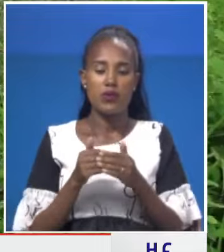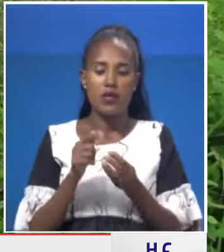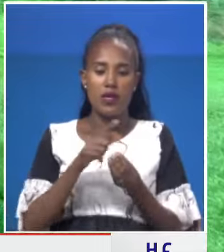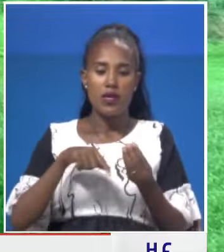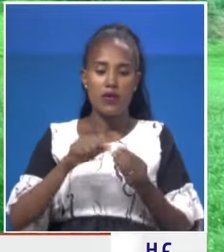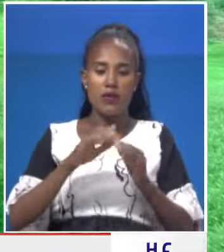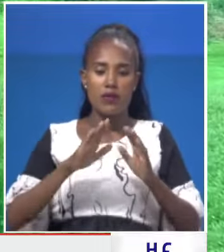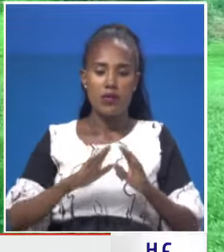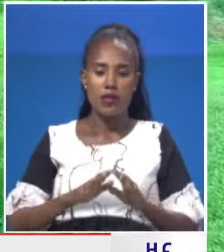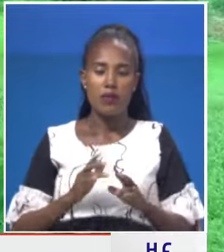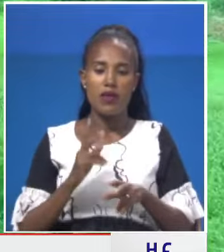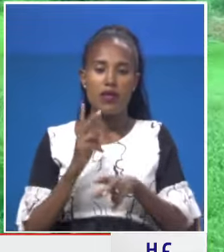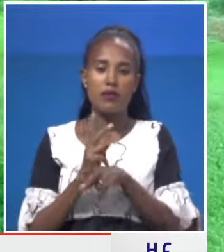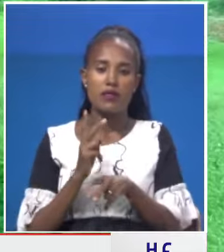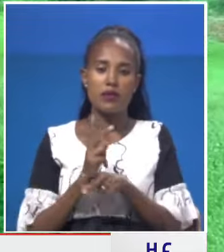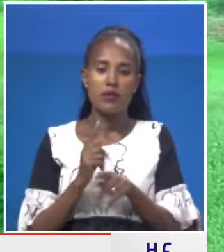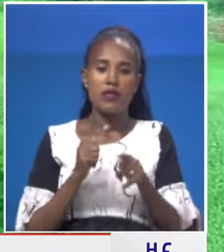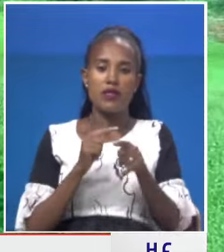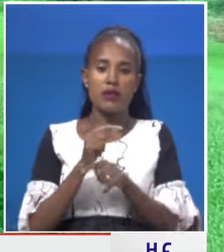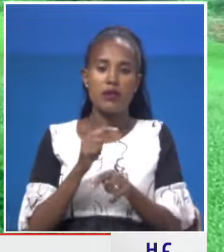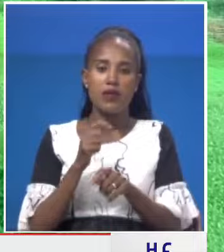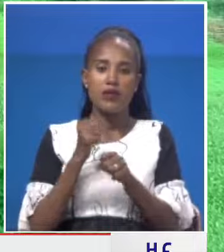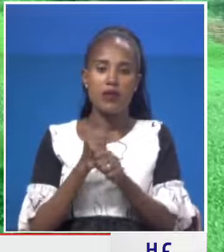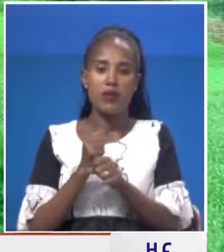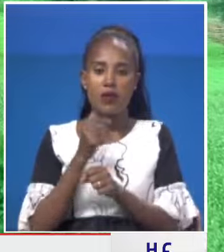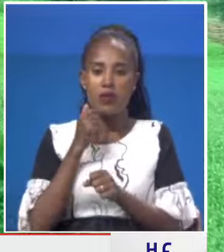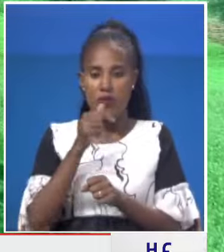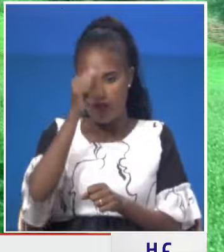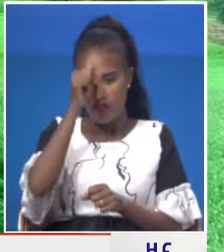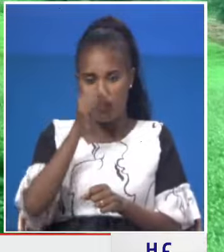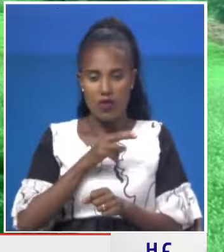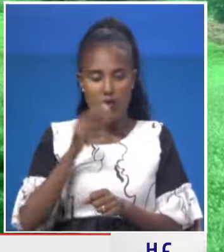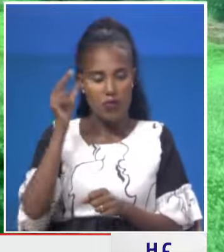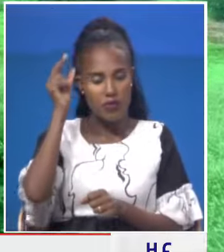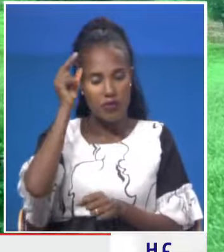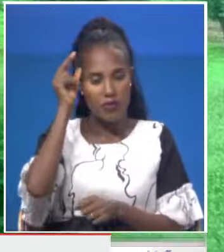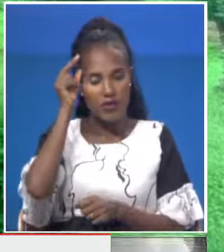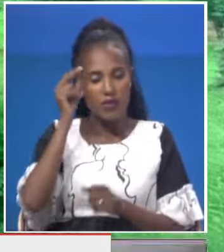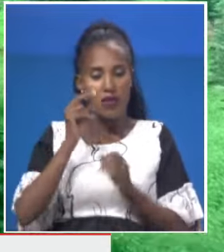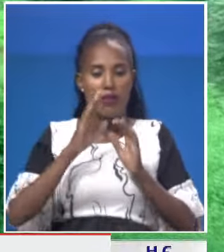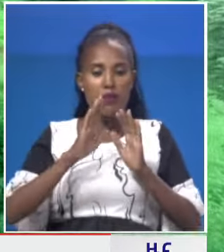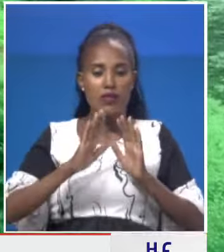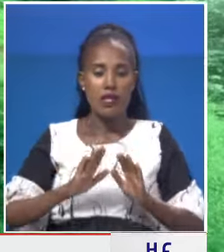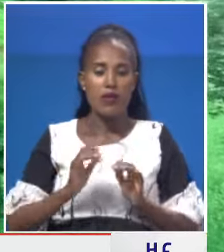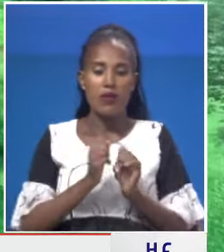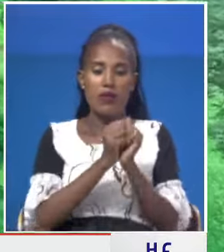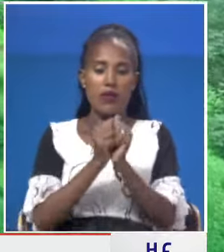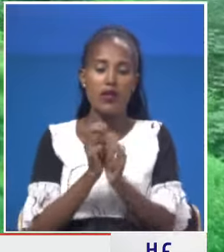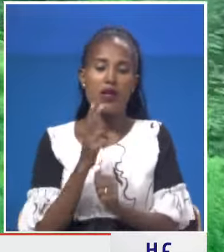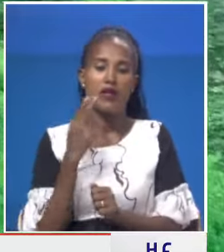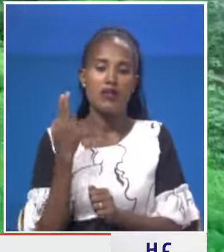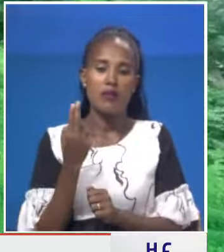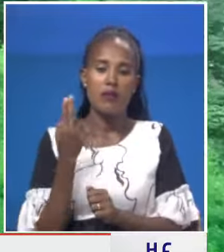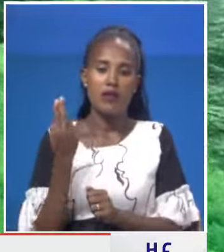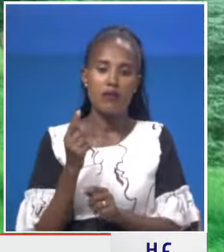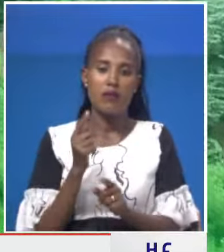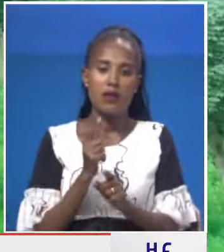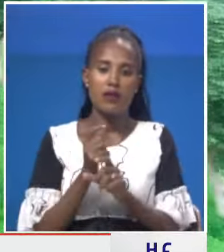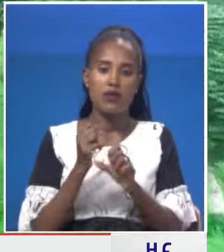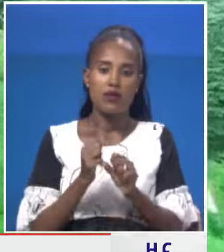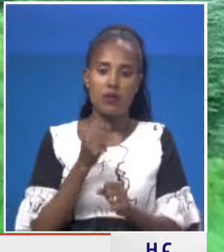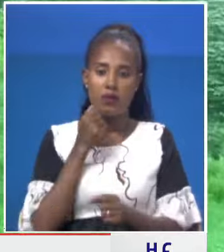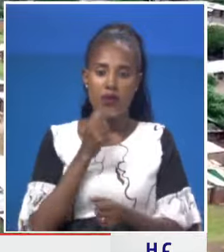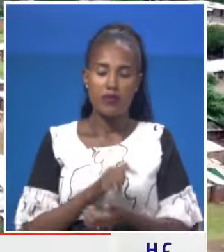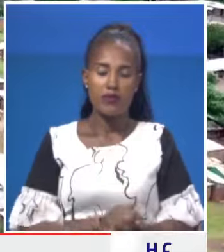ሰላም ለማስጠበቅ ተግባራት ተሰርተዋል ያሉት አቶ ቢክስ ወርቄ በሰላሙ የጋራ ተጠቃሚነትን ማረጋገጥ ተችሏልም